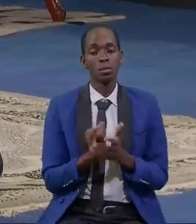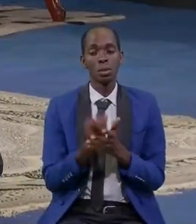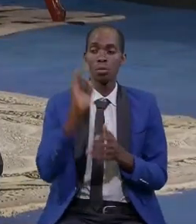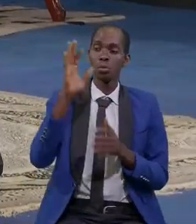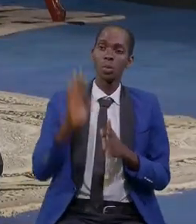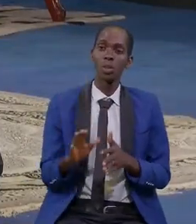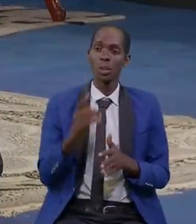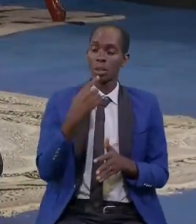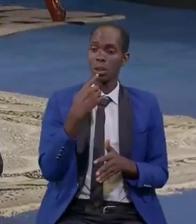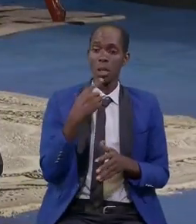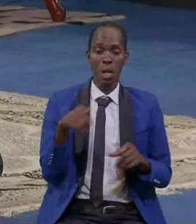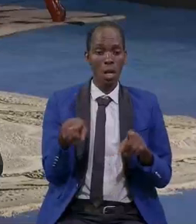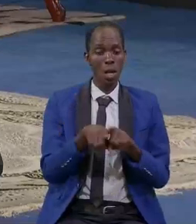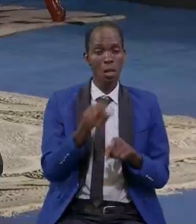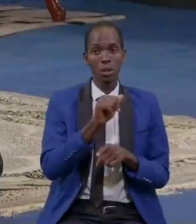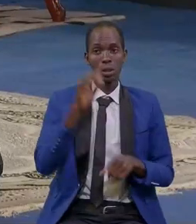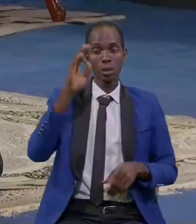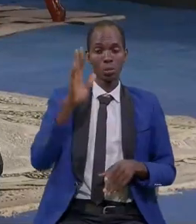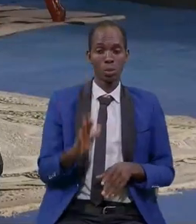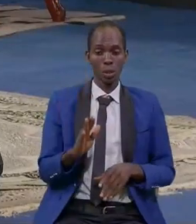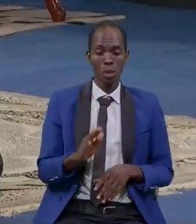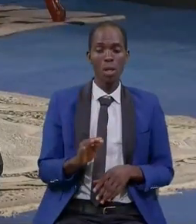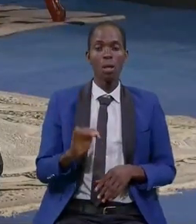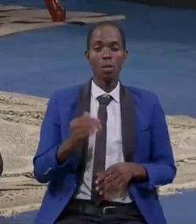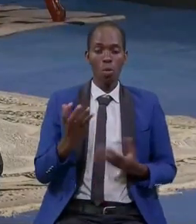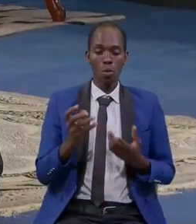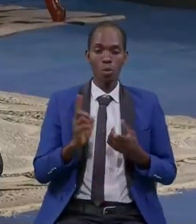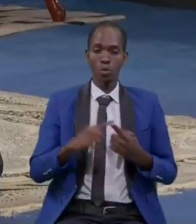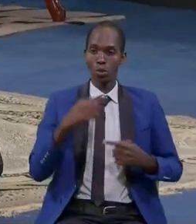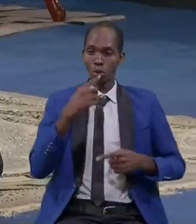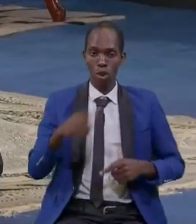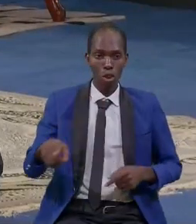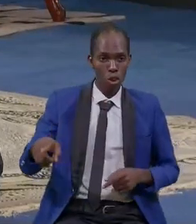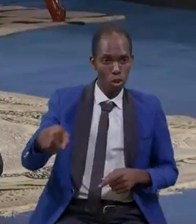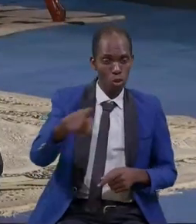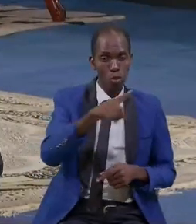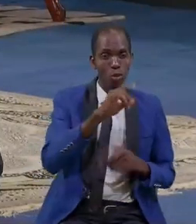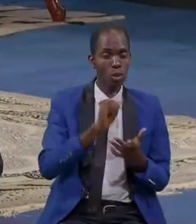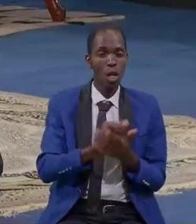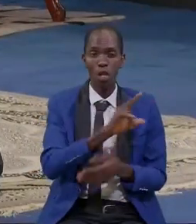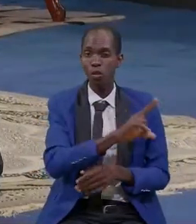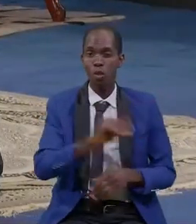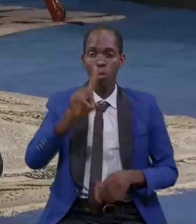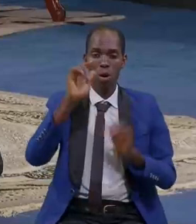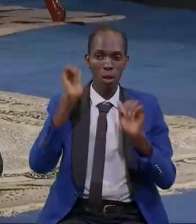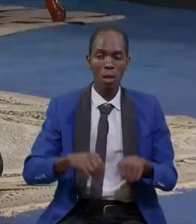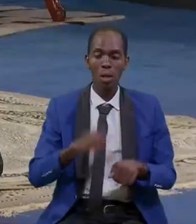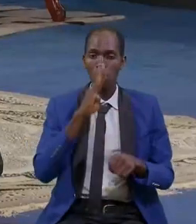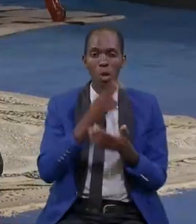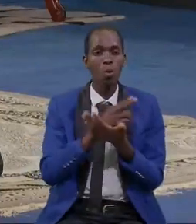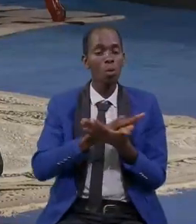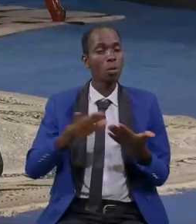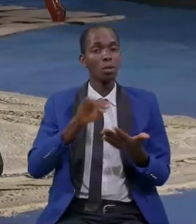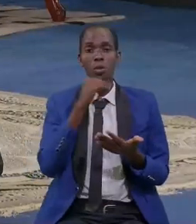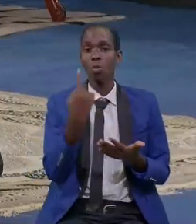Je dis en tant que prédicateur, il veut dire à l'assemblée que personne ne peut être saint. Non seulement ça,